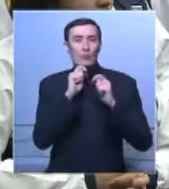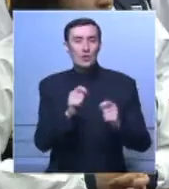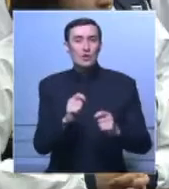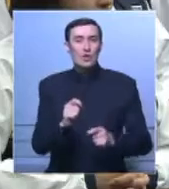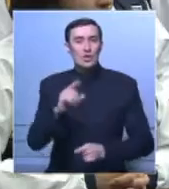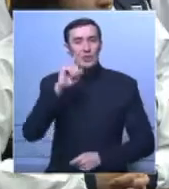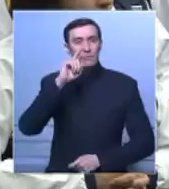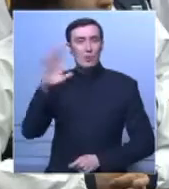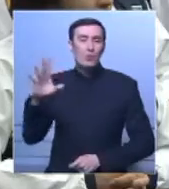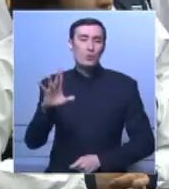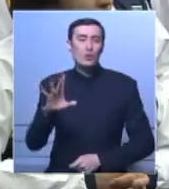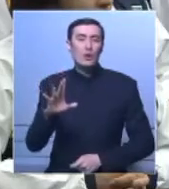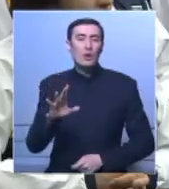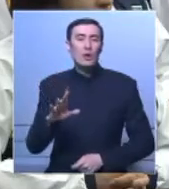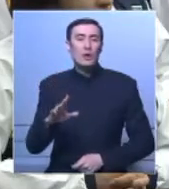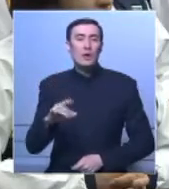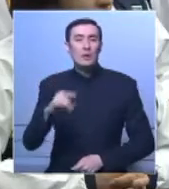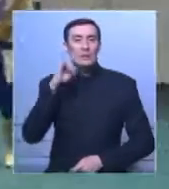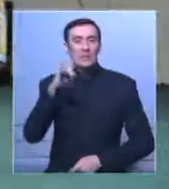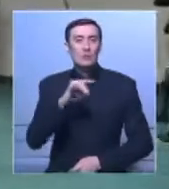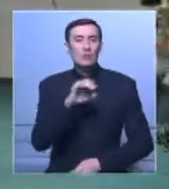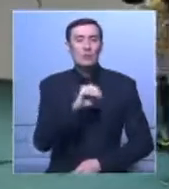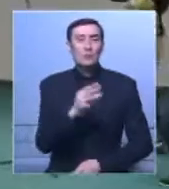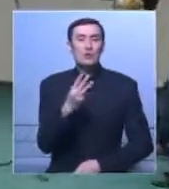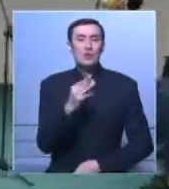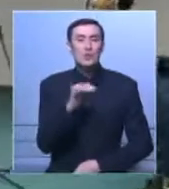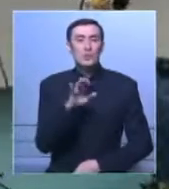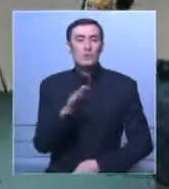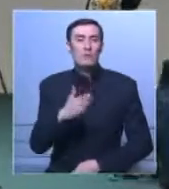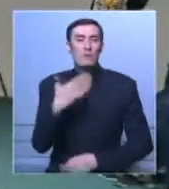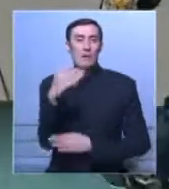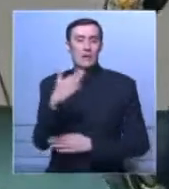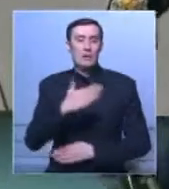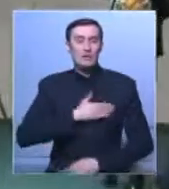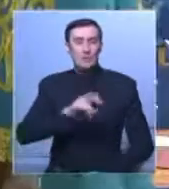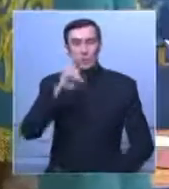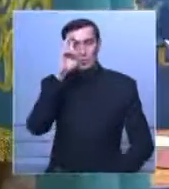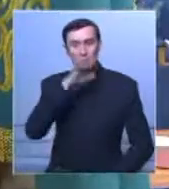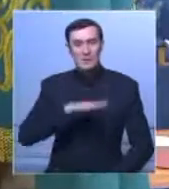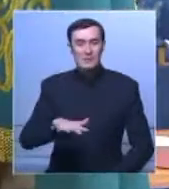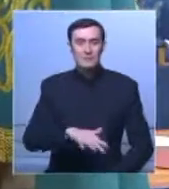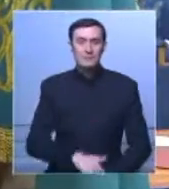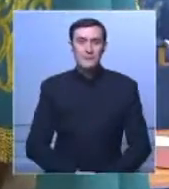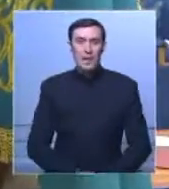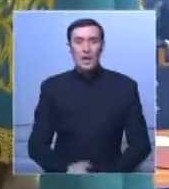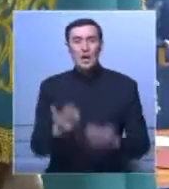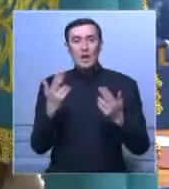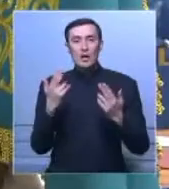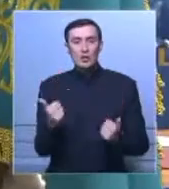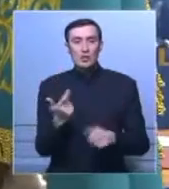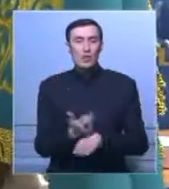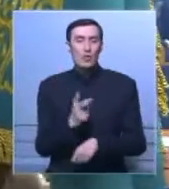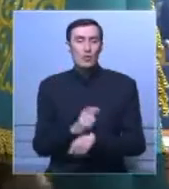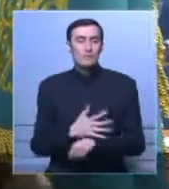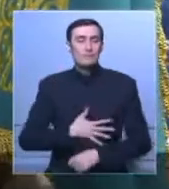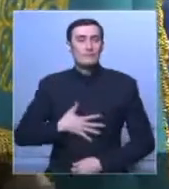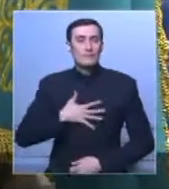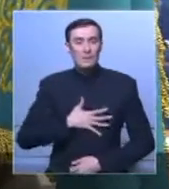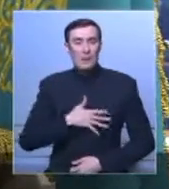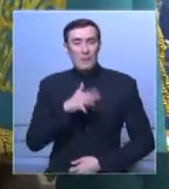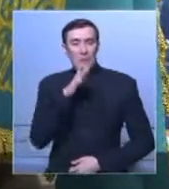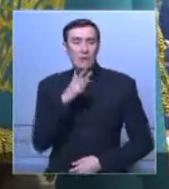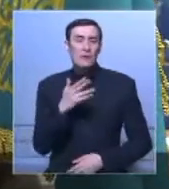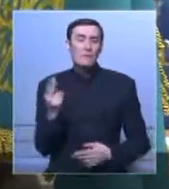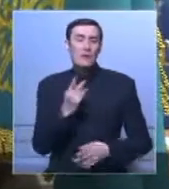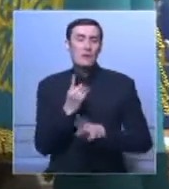страны среди юниоров по шорт-треку Еркебулану Шамуханову флаг нашей страны. Конечно, очень волнительный момент, потому что, в